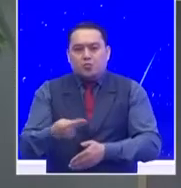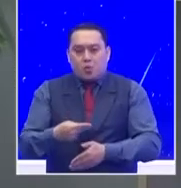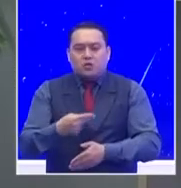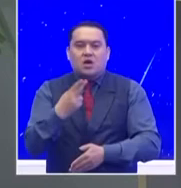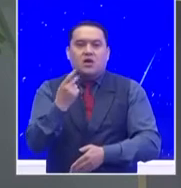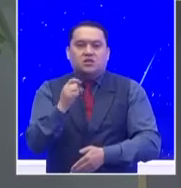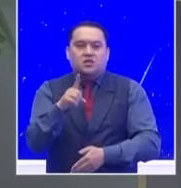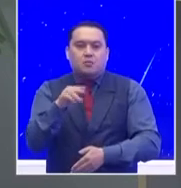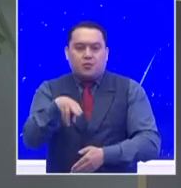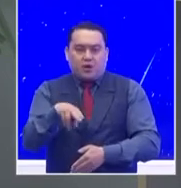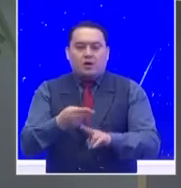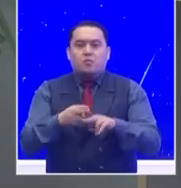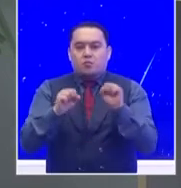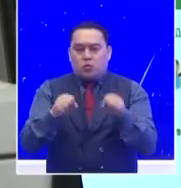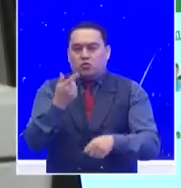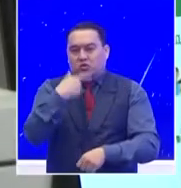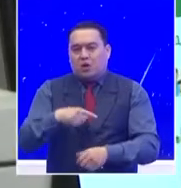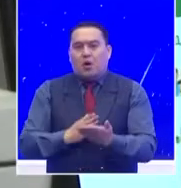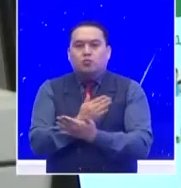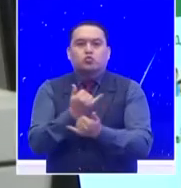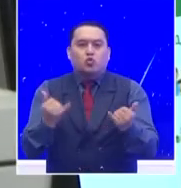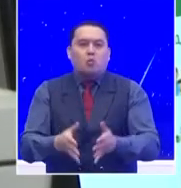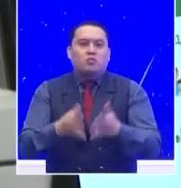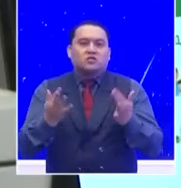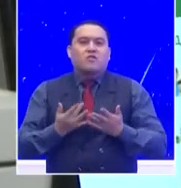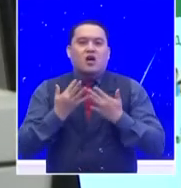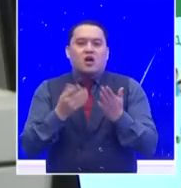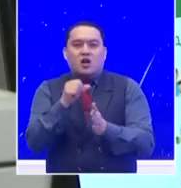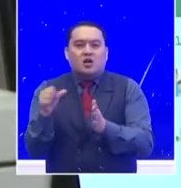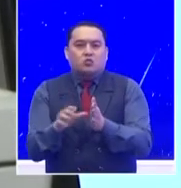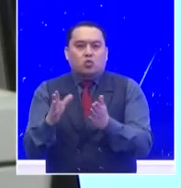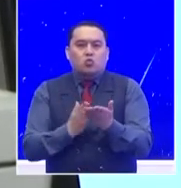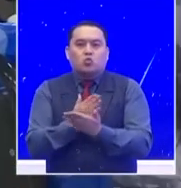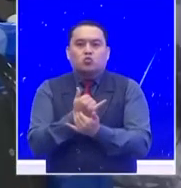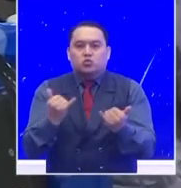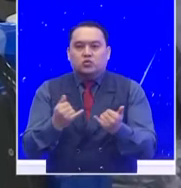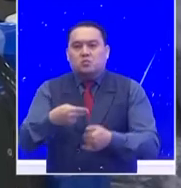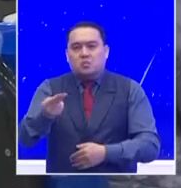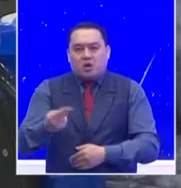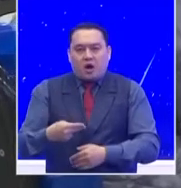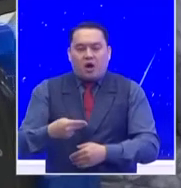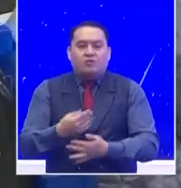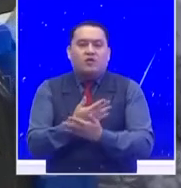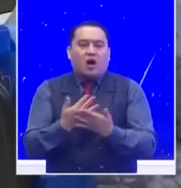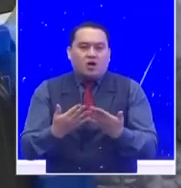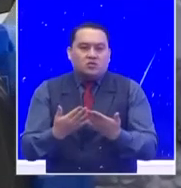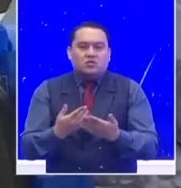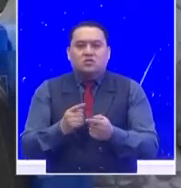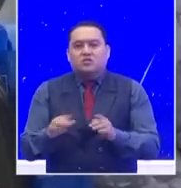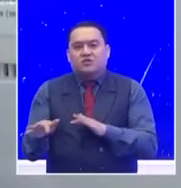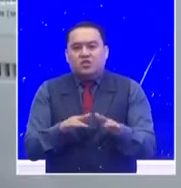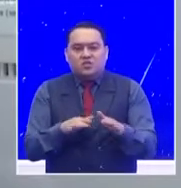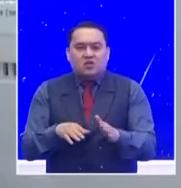продления ее срока. В секторе самообслуживания можно получить наиболее востребованные электронные услуги. Адресные справки, информацию о поступлении и движении